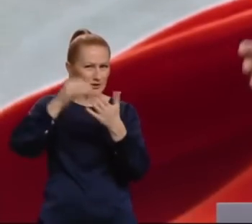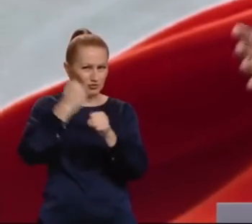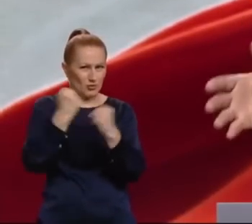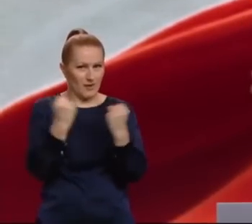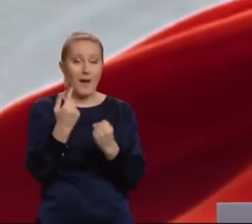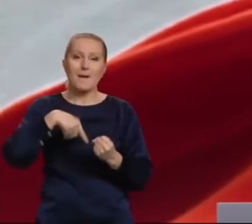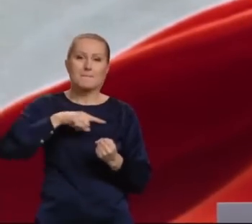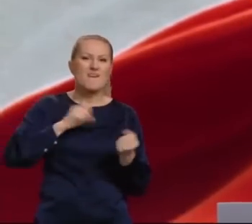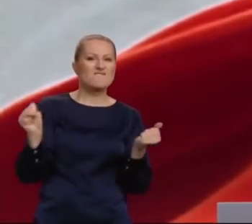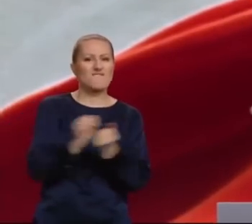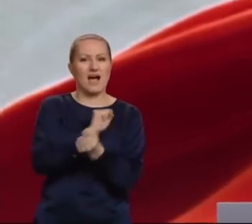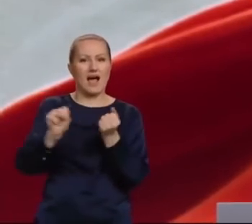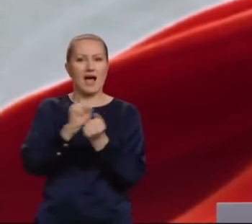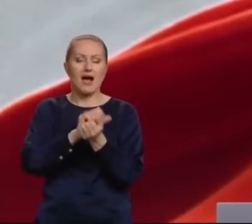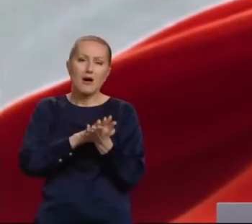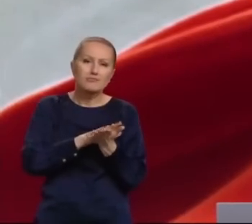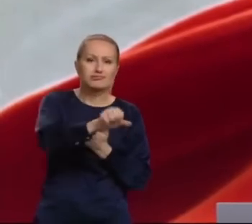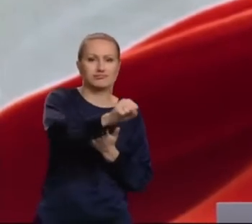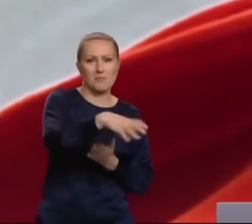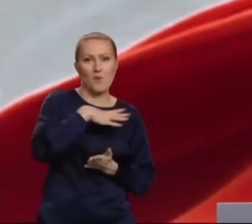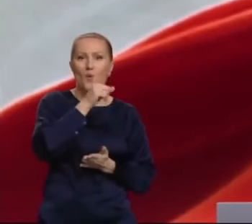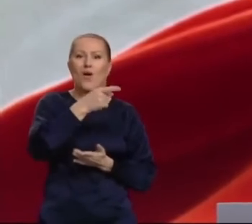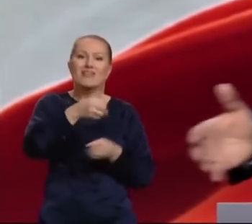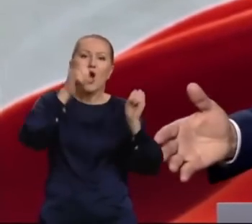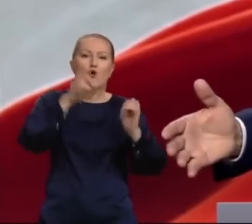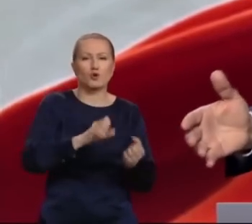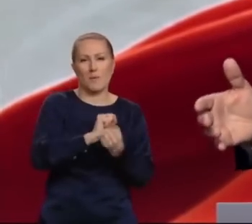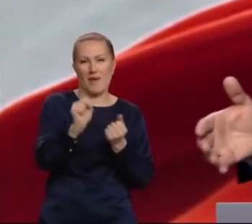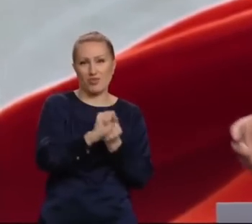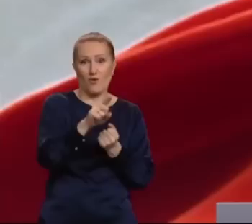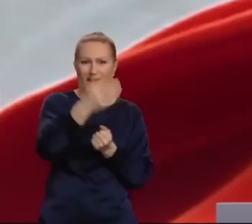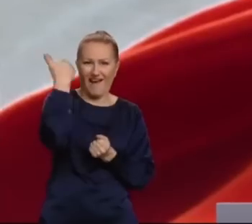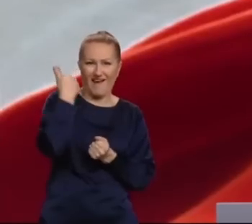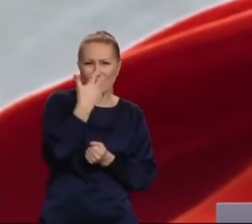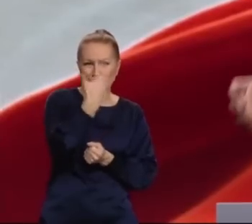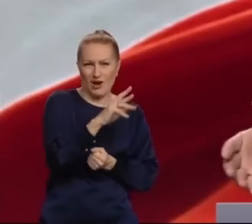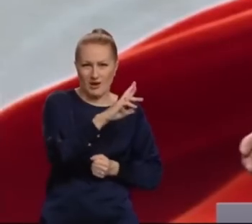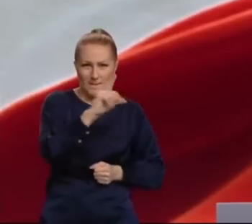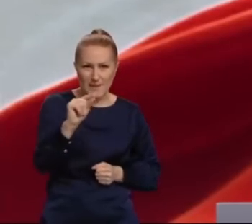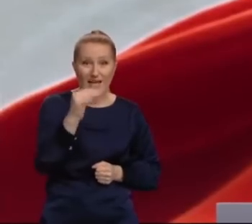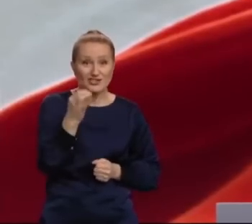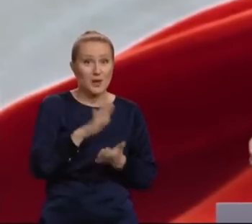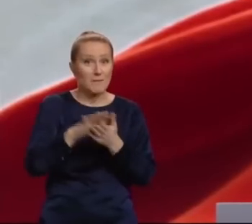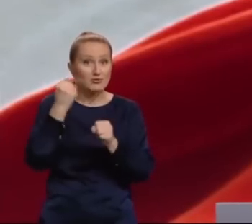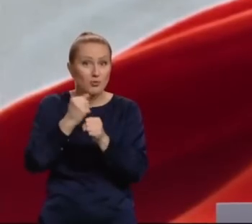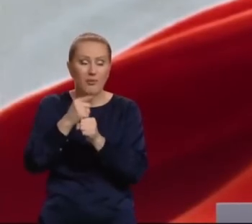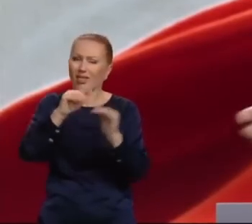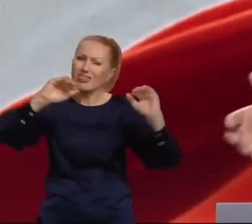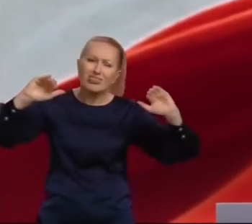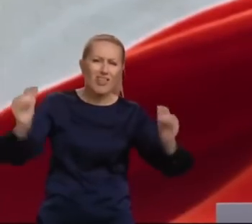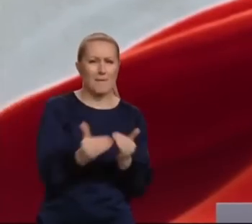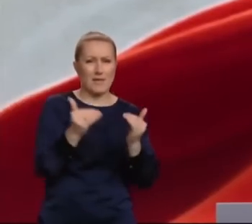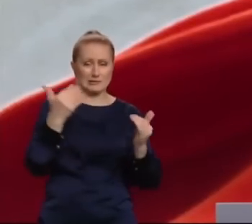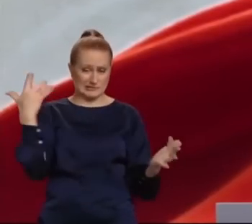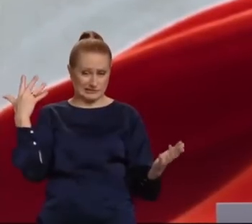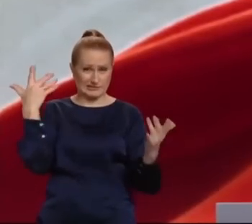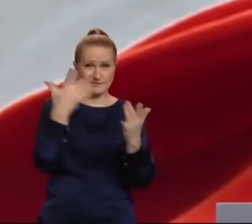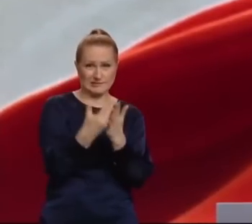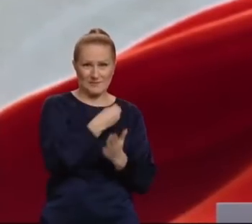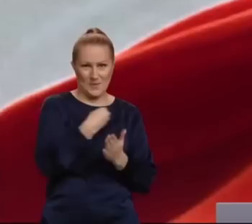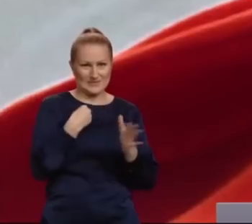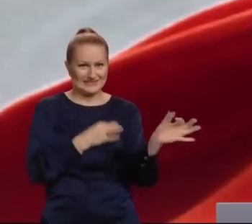zwalczyliśmy tą największą patologię III Rzeczpospolitej. Dzisiaj bezrobocie jest najniższe w polskiej historii. I to